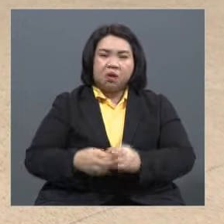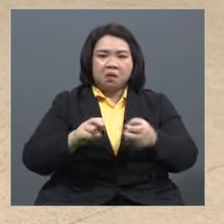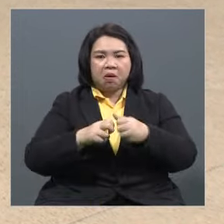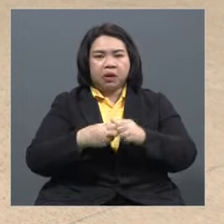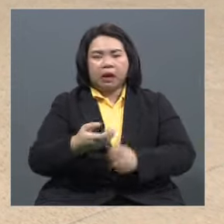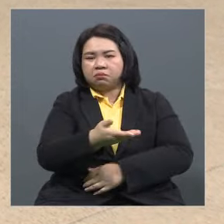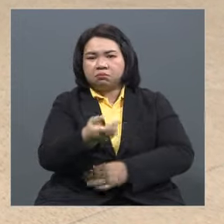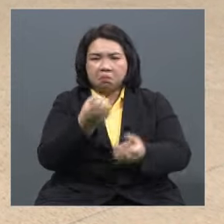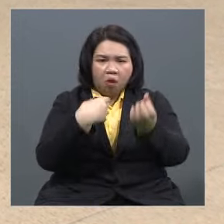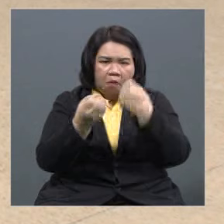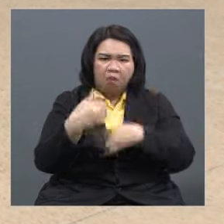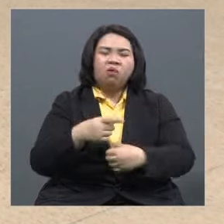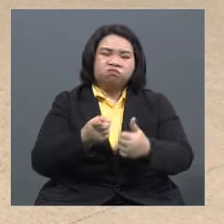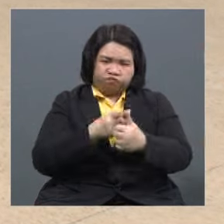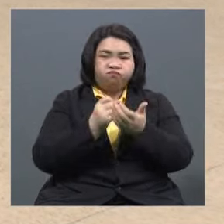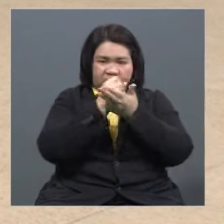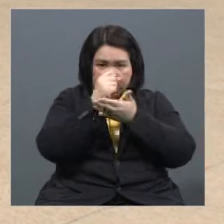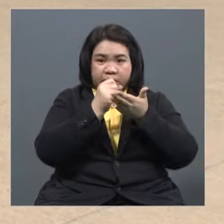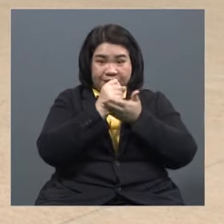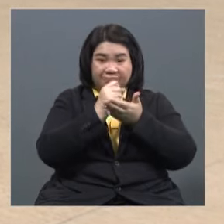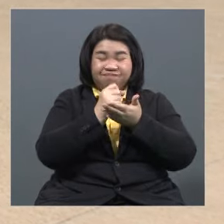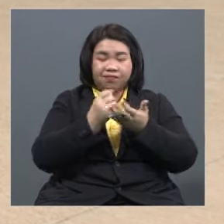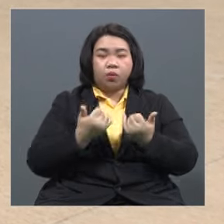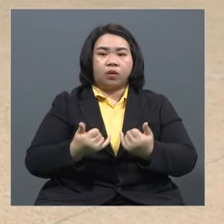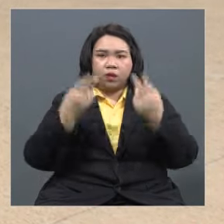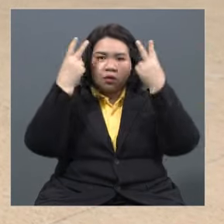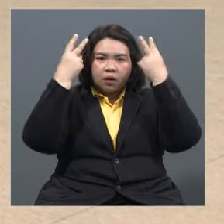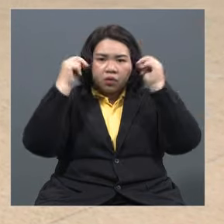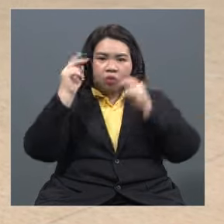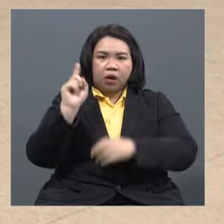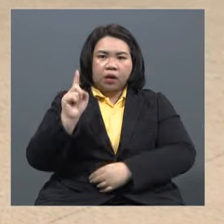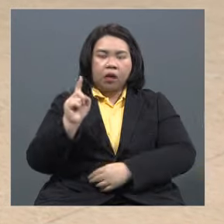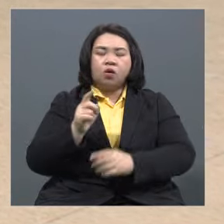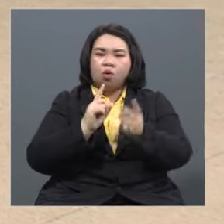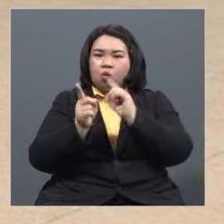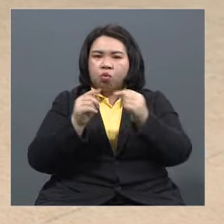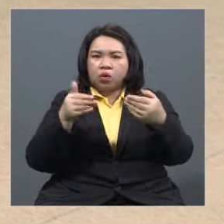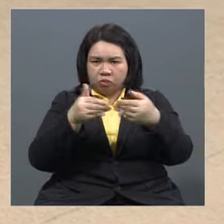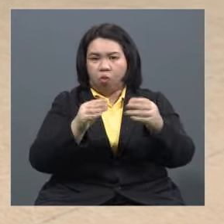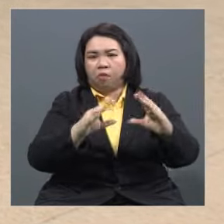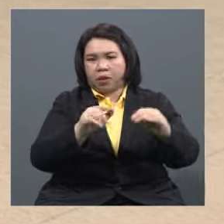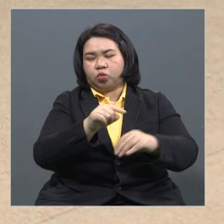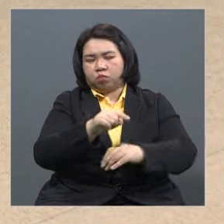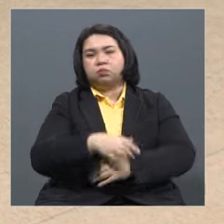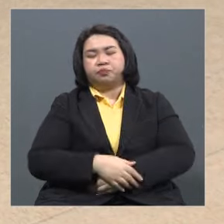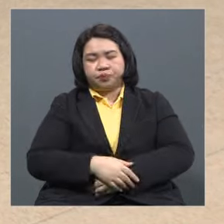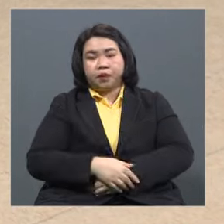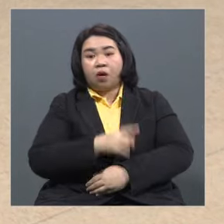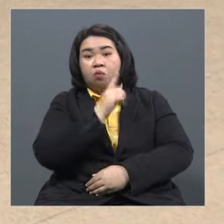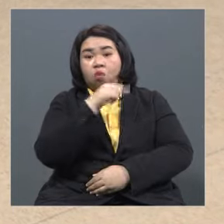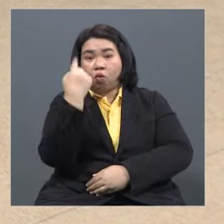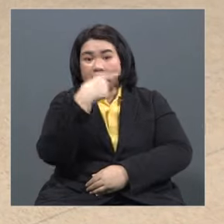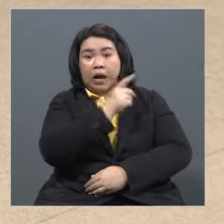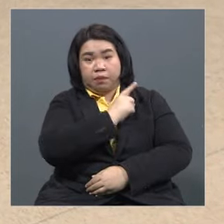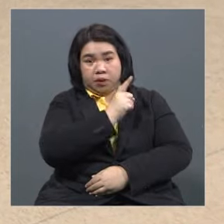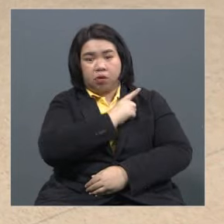สะท้อนออกมาในเรื่องของยาเสพติดซึ่งในวันนี้เองค่ะท่านนายกรัฐมนตรีก็ได้มีการหารือนะคะกับที่ประชุมโดยมอบหมายให้หน่วยงานที่เกี่ยว